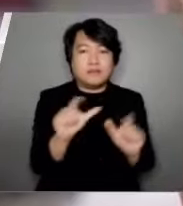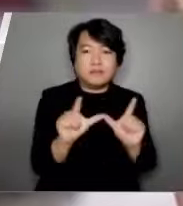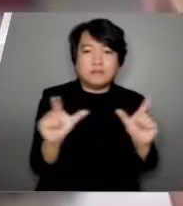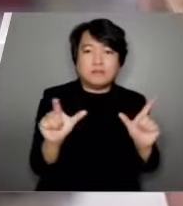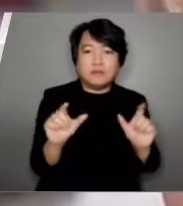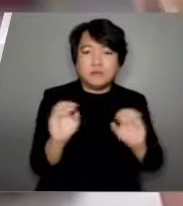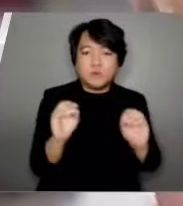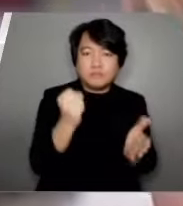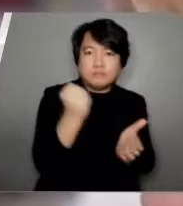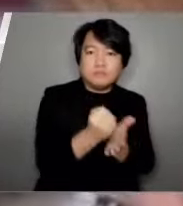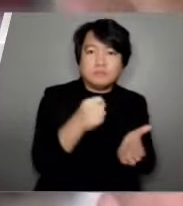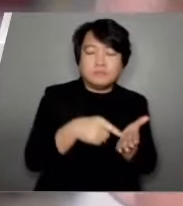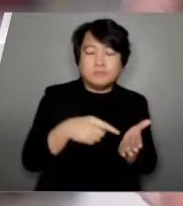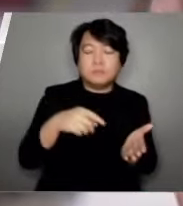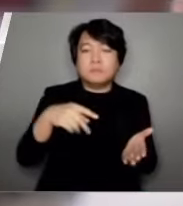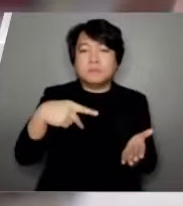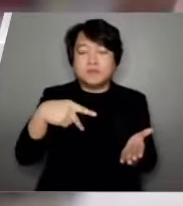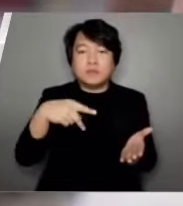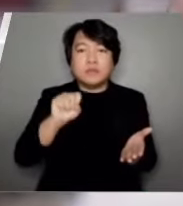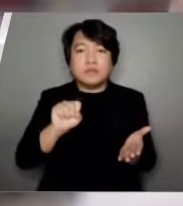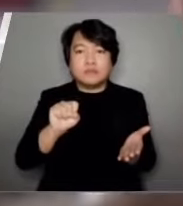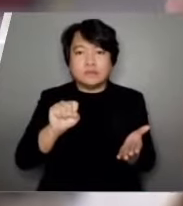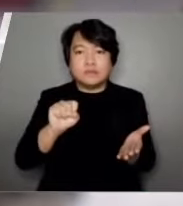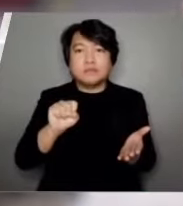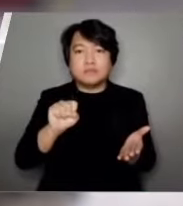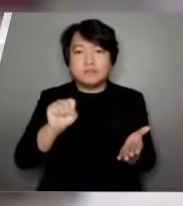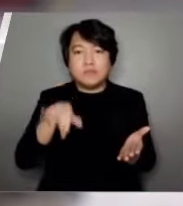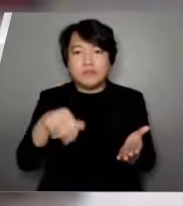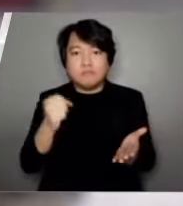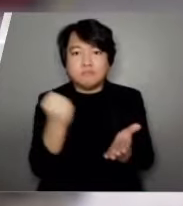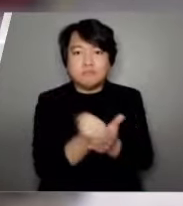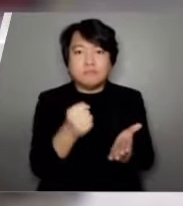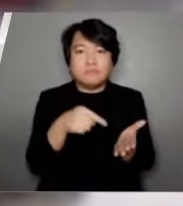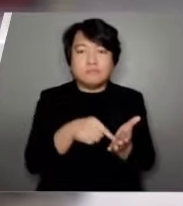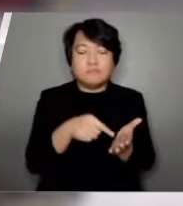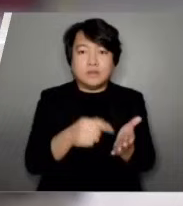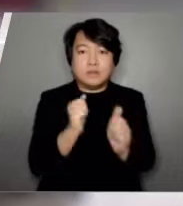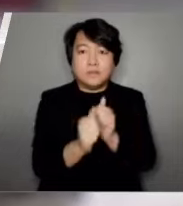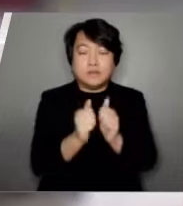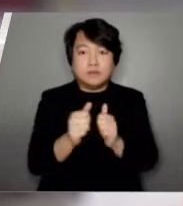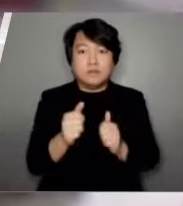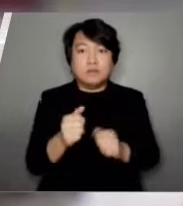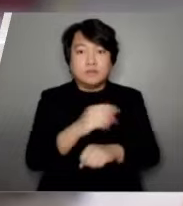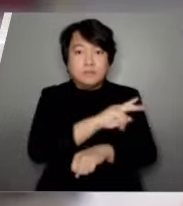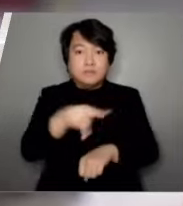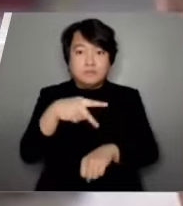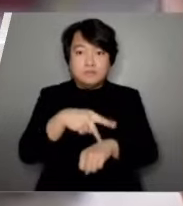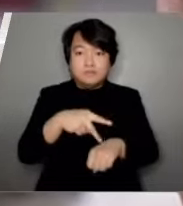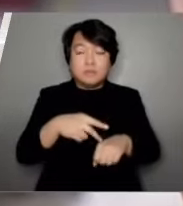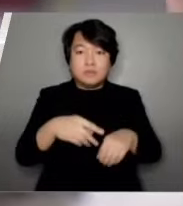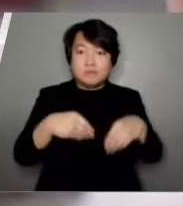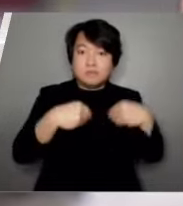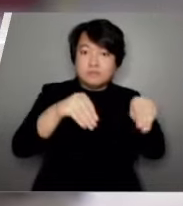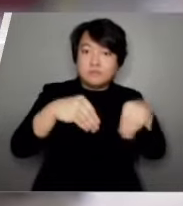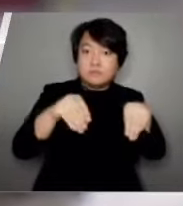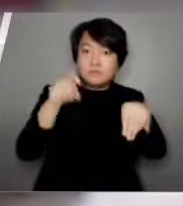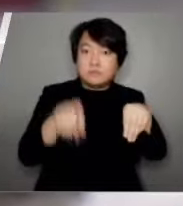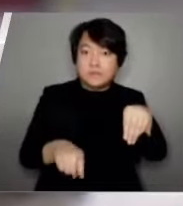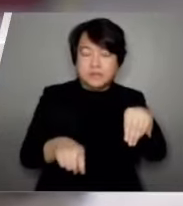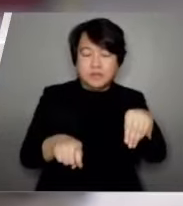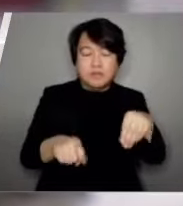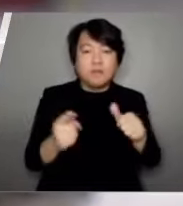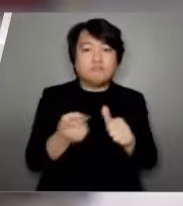PS mark ay Philippine Safety Mark. Kung ikaw ay local manufacturer, gumagawa dito sa atin, kailangan kang kumuha ng permiso